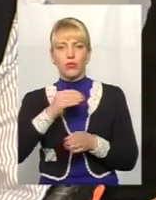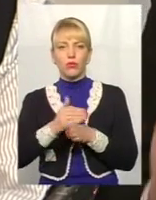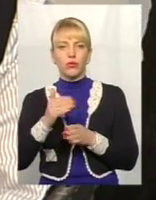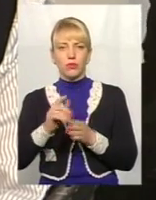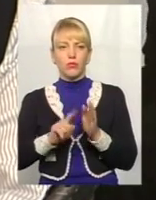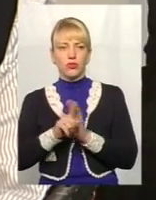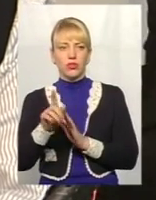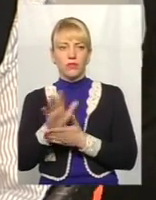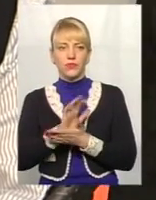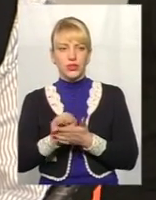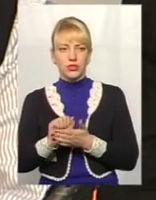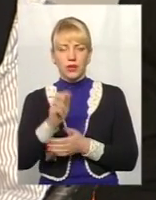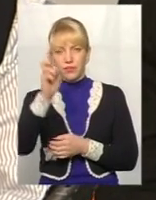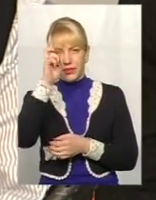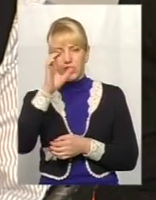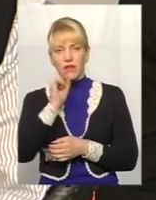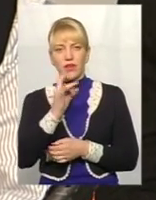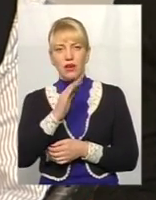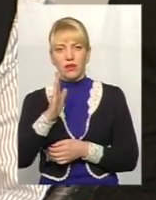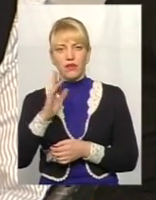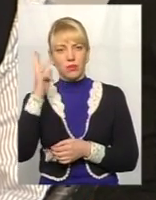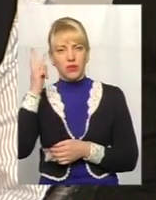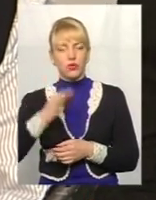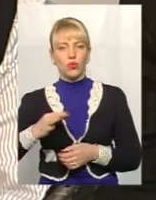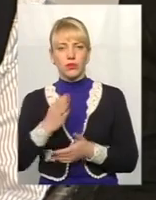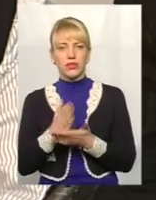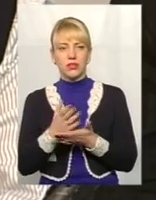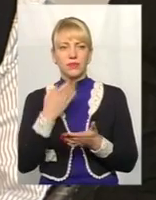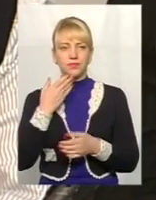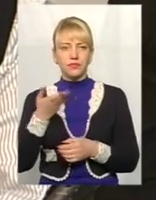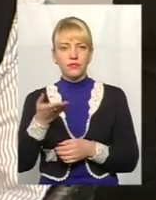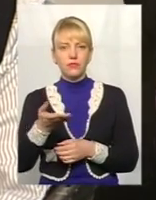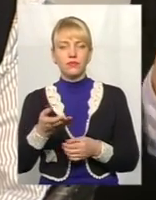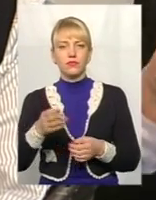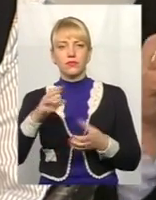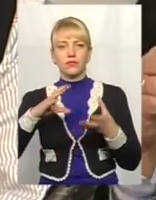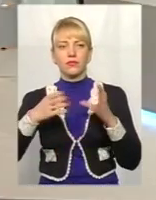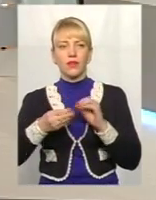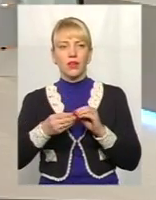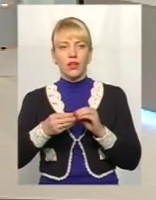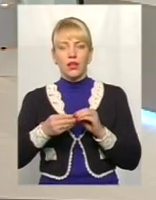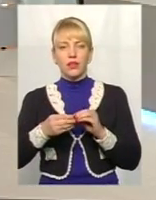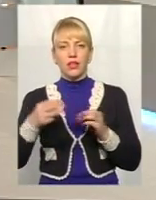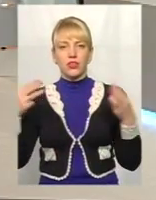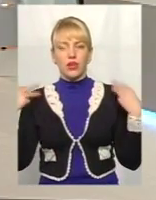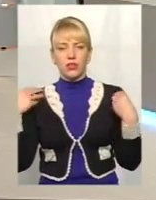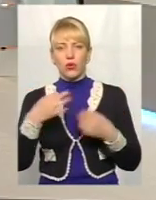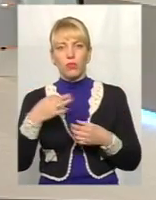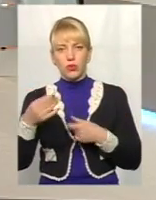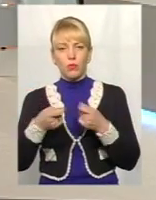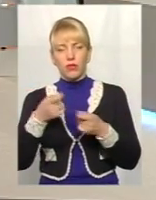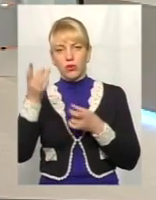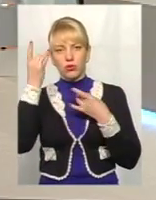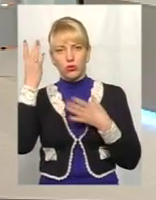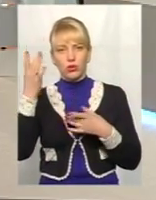В Державному архіві Хмельницької області є звіт начальника обласного управління